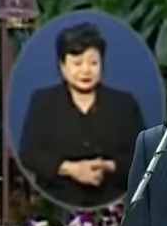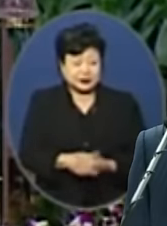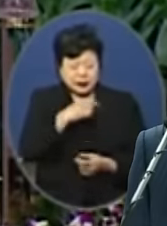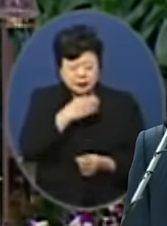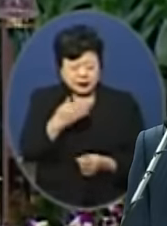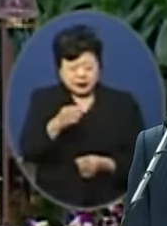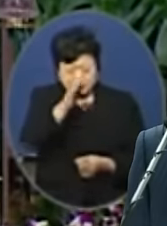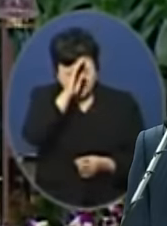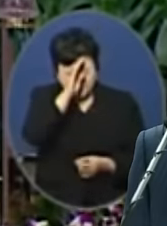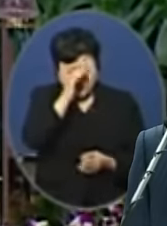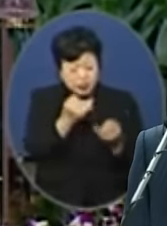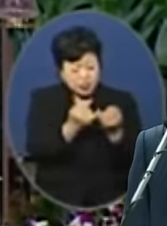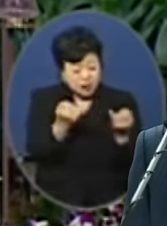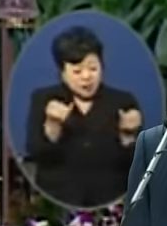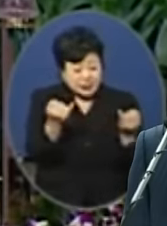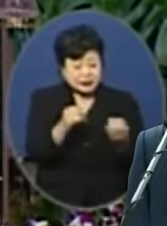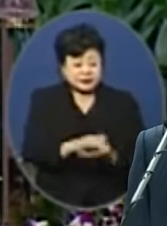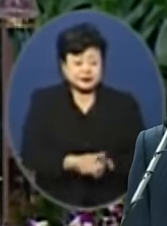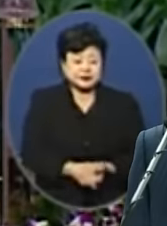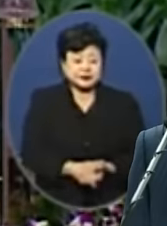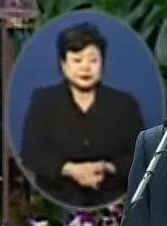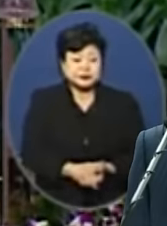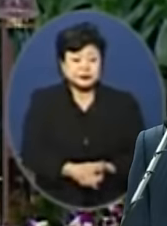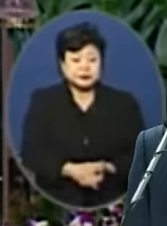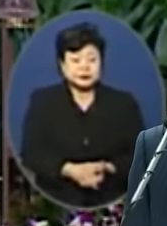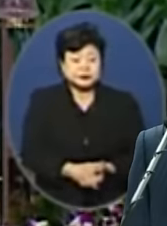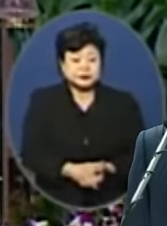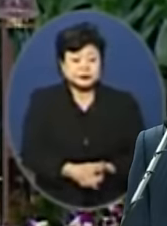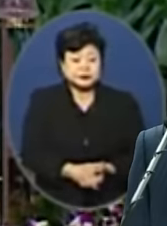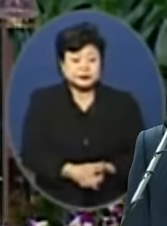혈루병으로 고생하는 여인이